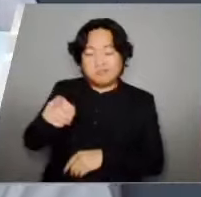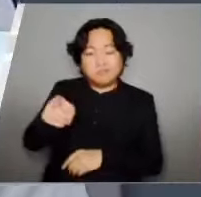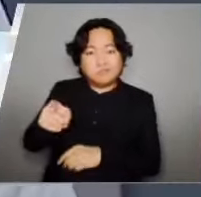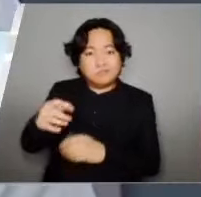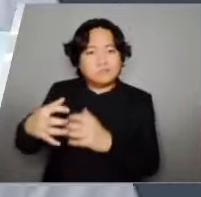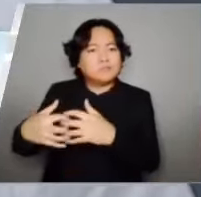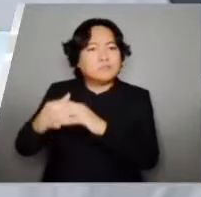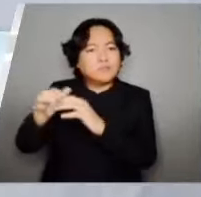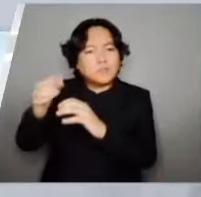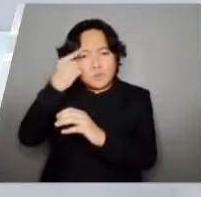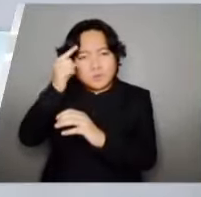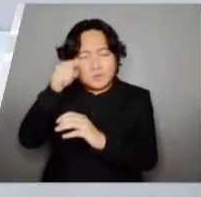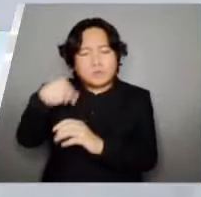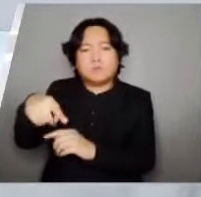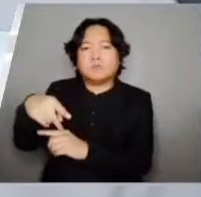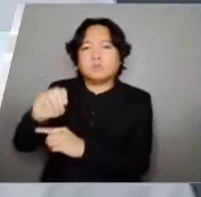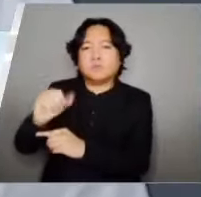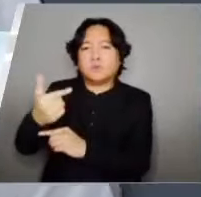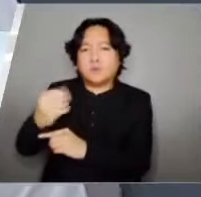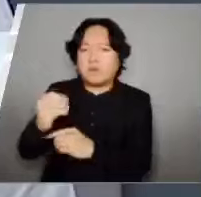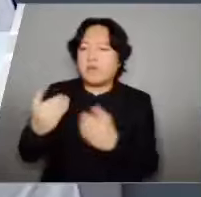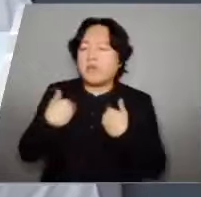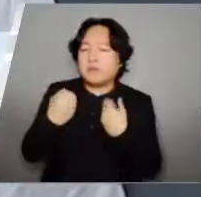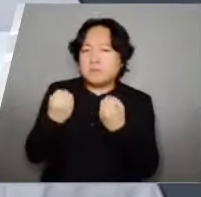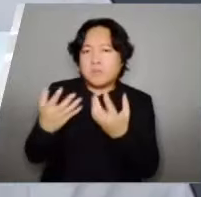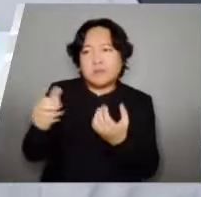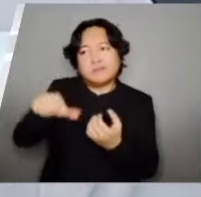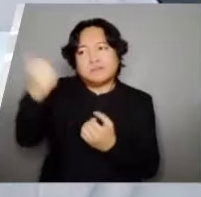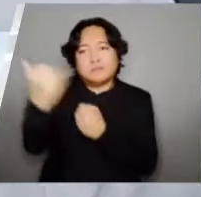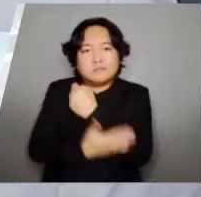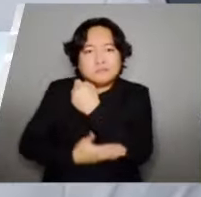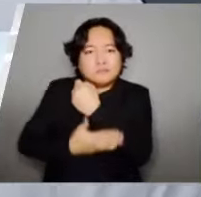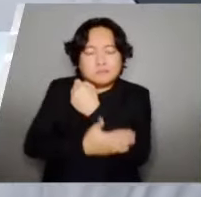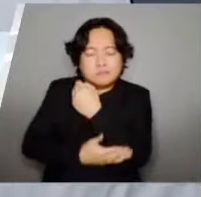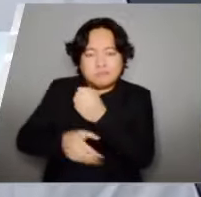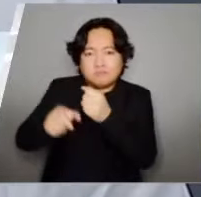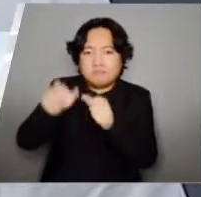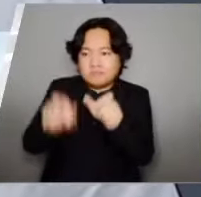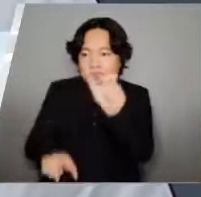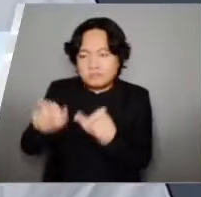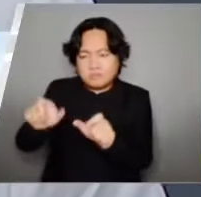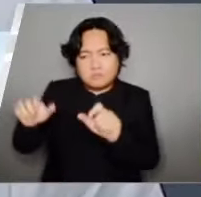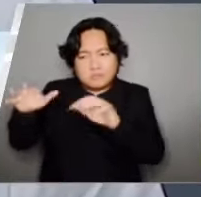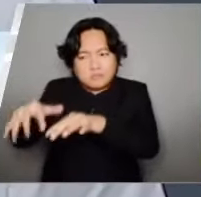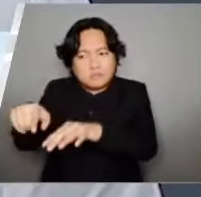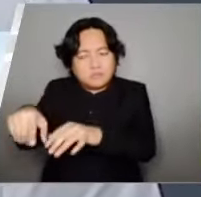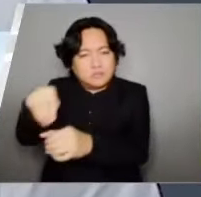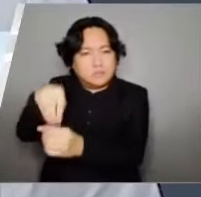foreign nationals doon sa loob. So siguro in the next few days baka